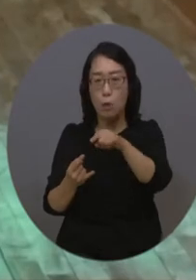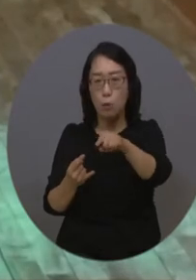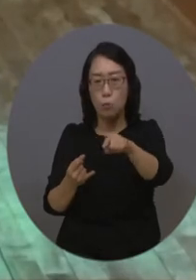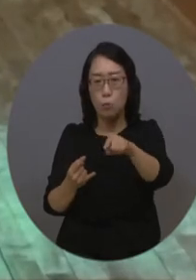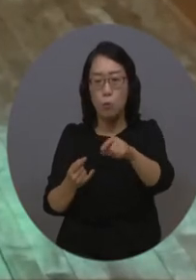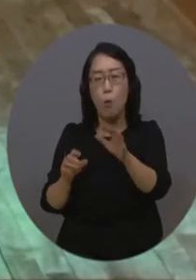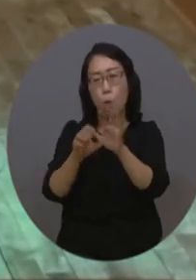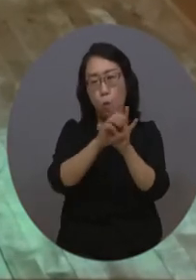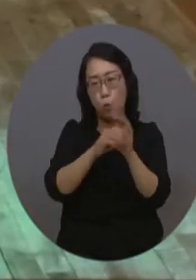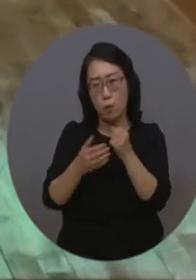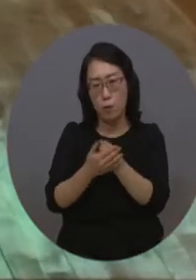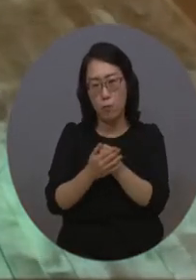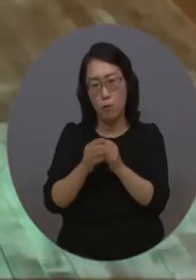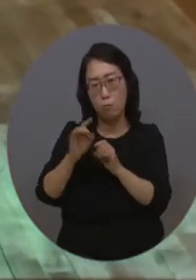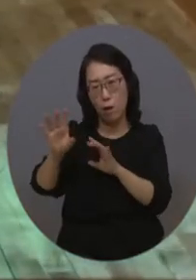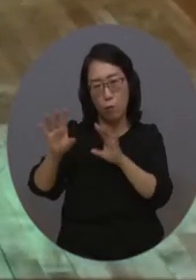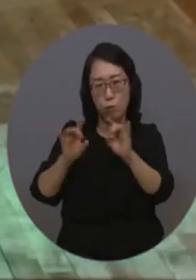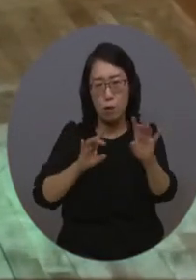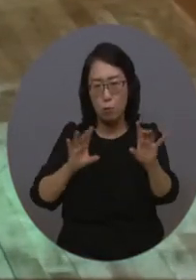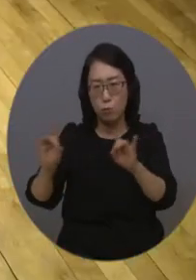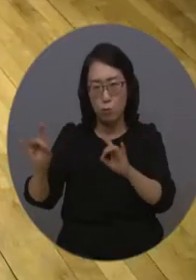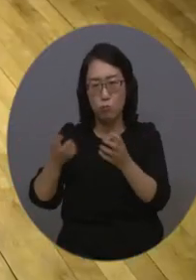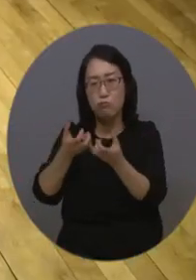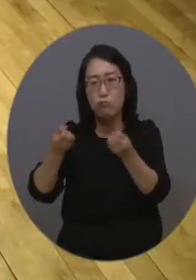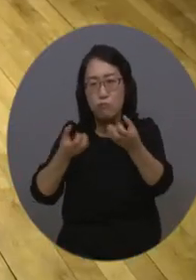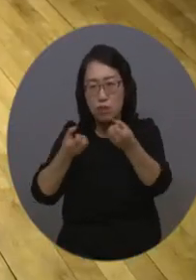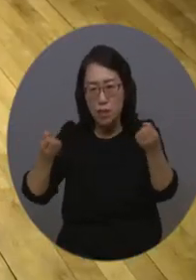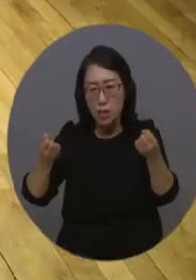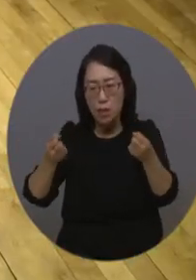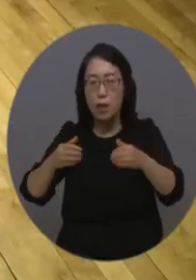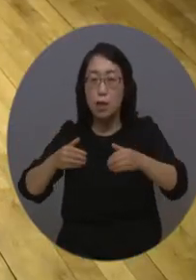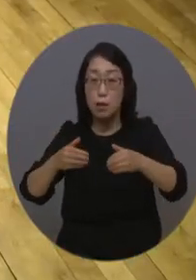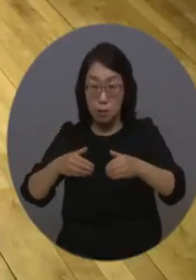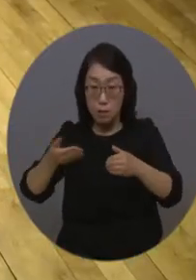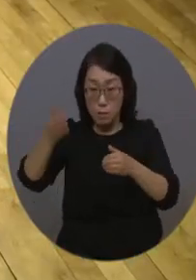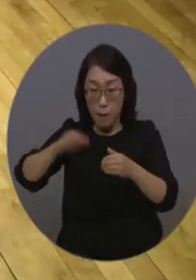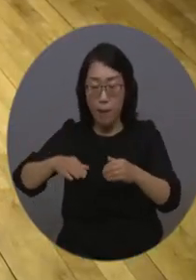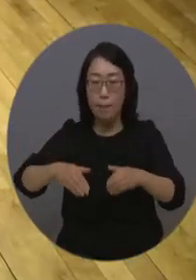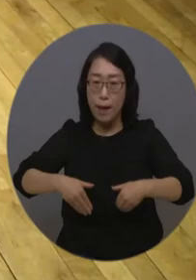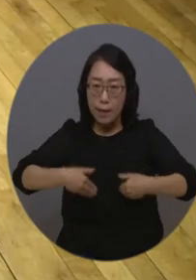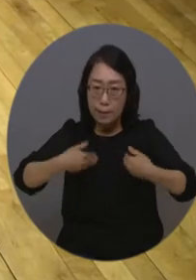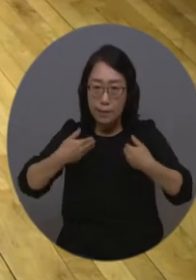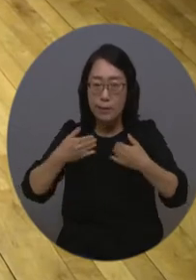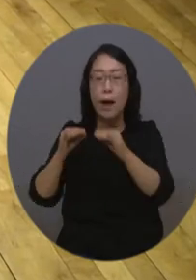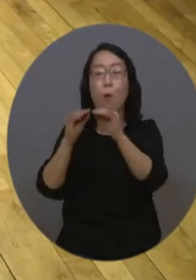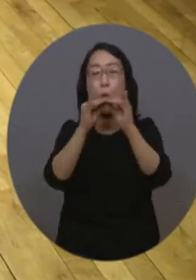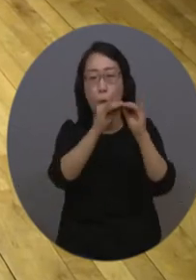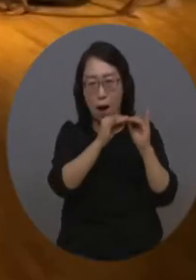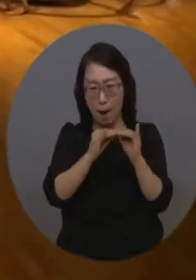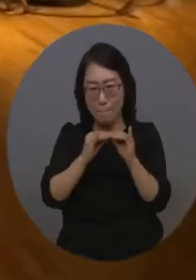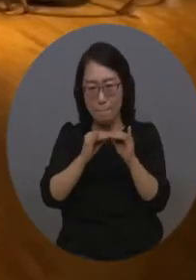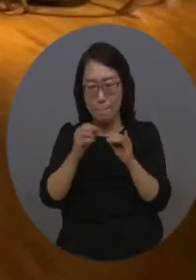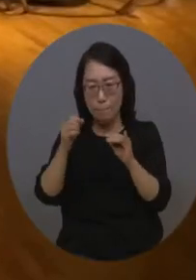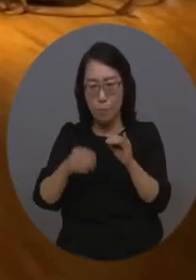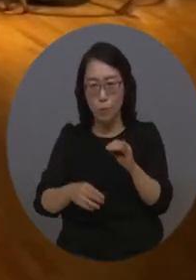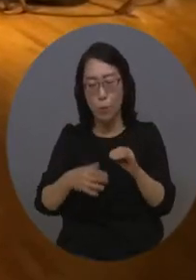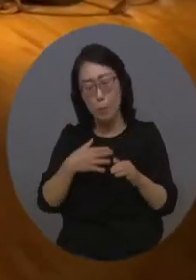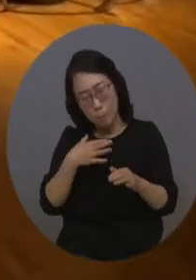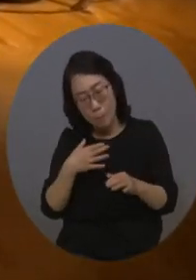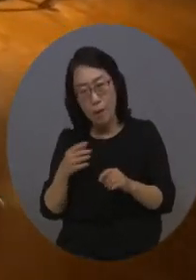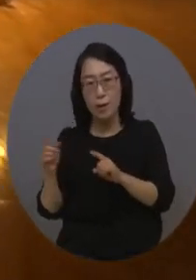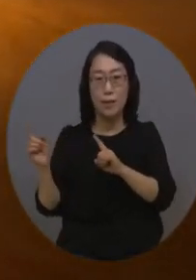단절된 사회를 살아가는 우리들에게 따뜻한 공감을 전달하는 동시에 지친 시민들에게는 작은